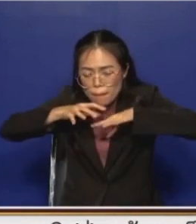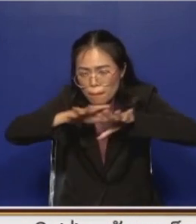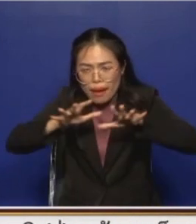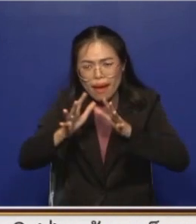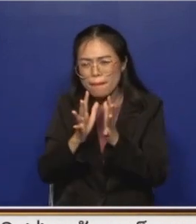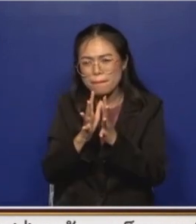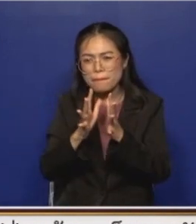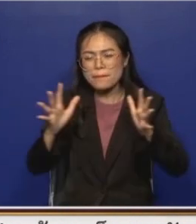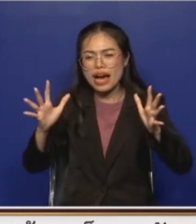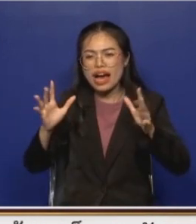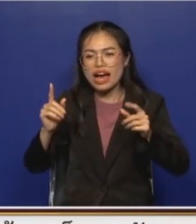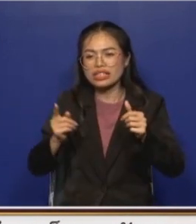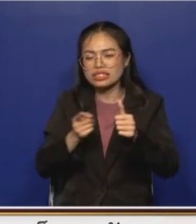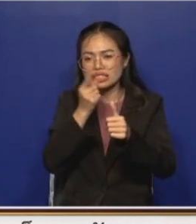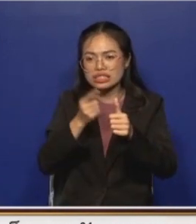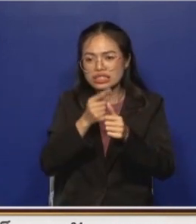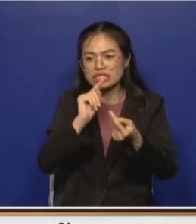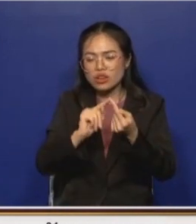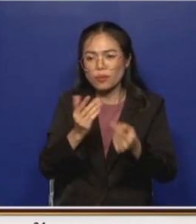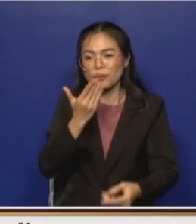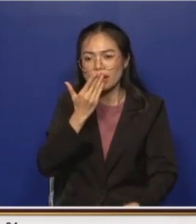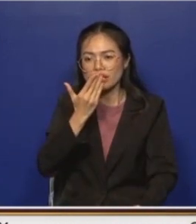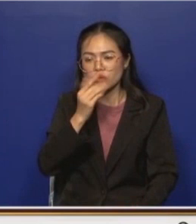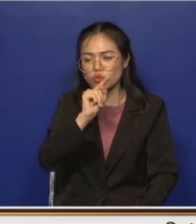การฉีดครั้งที่1ได้ผล 78% ฮะ